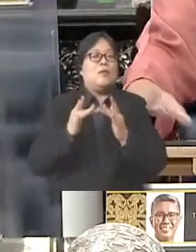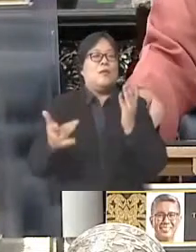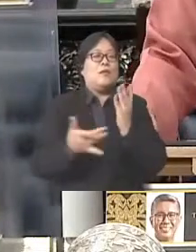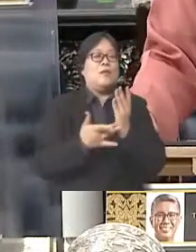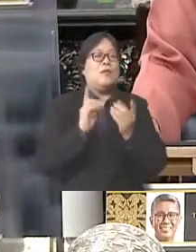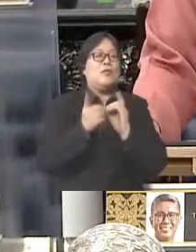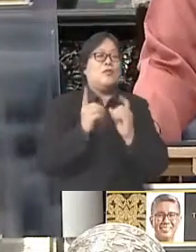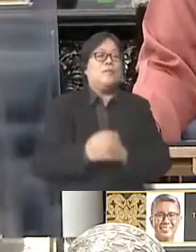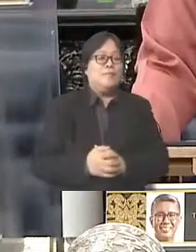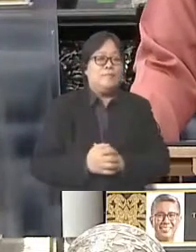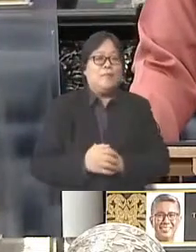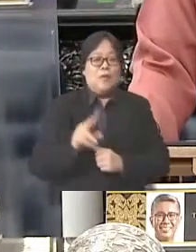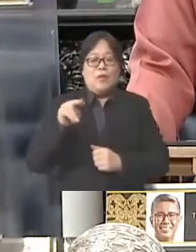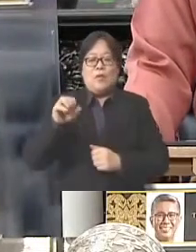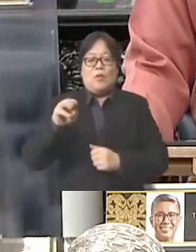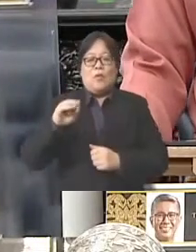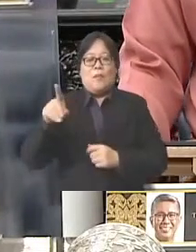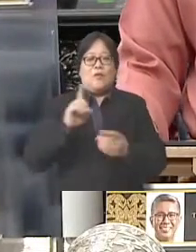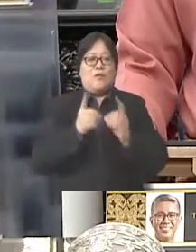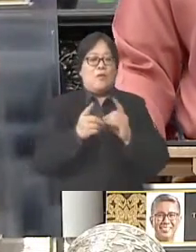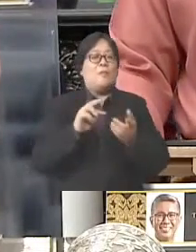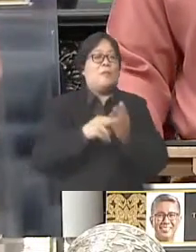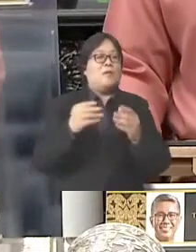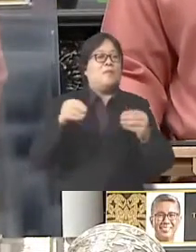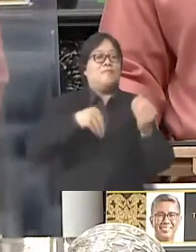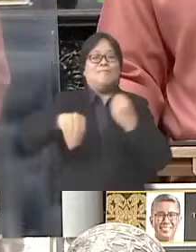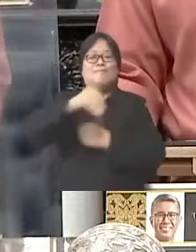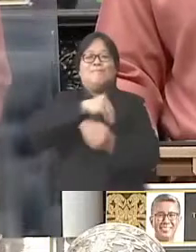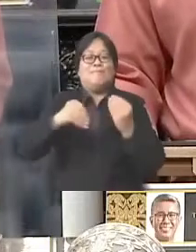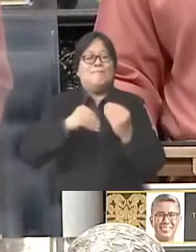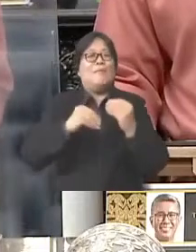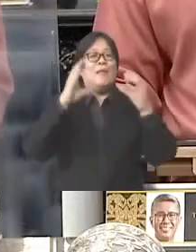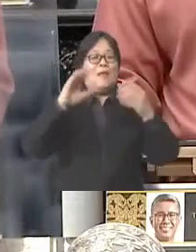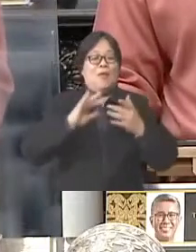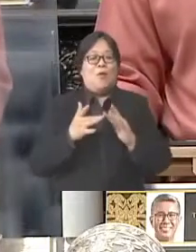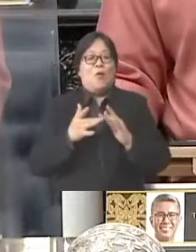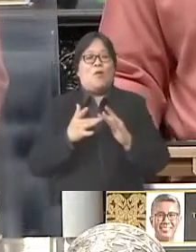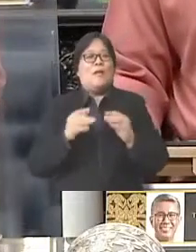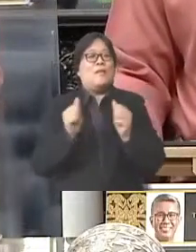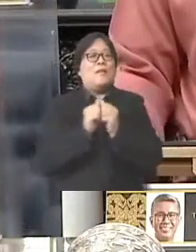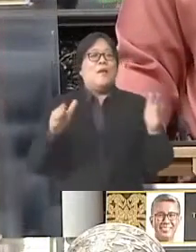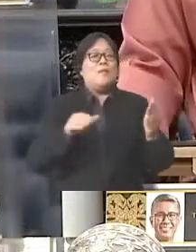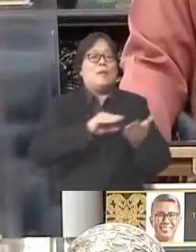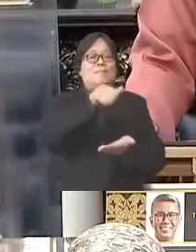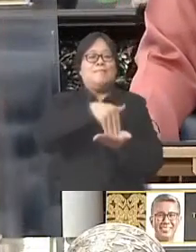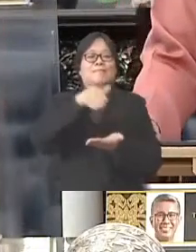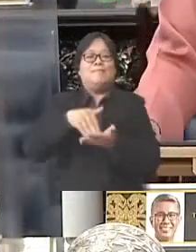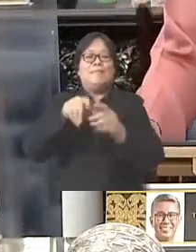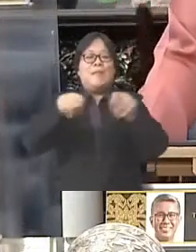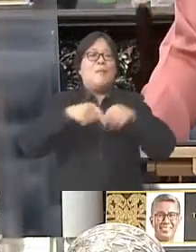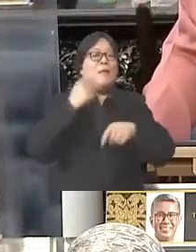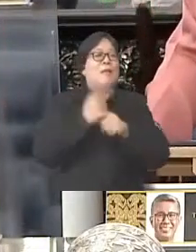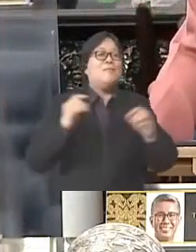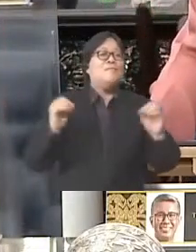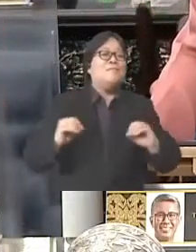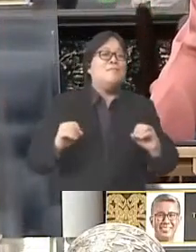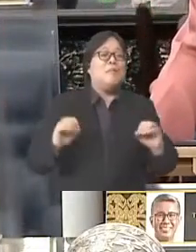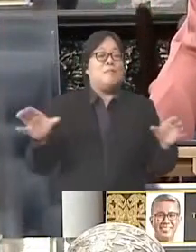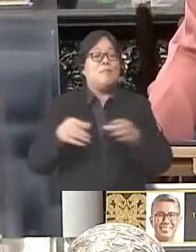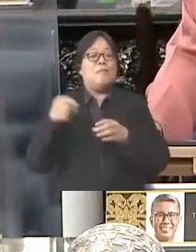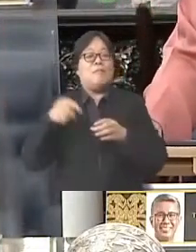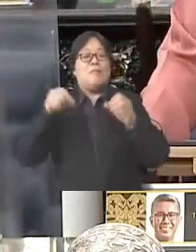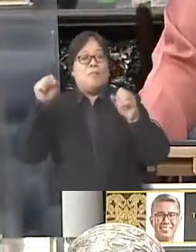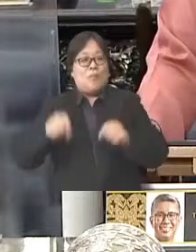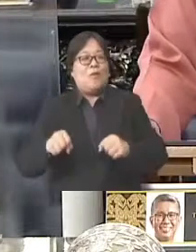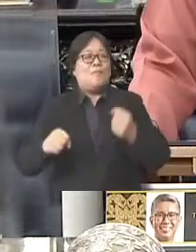digital Nomad digital elah golongan yang bejana pendapatan secara dalam talian tampil lokasi fisikal yang tetap Golongan ini